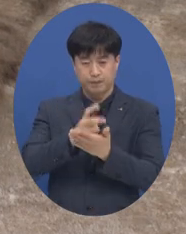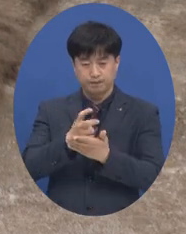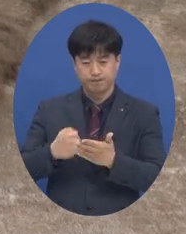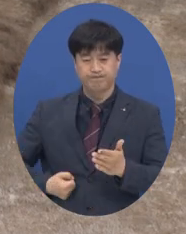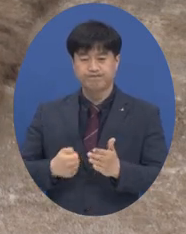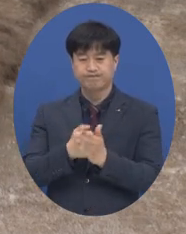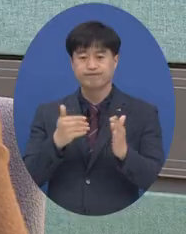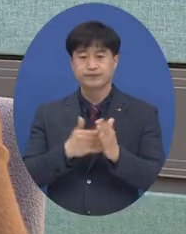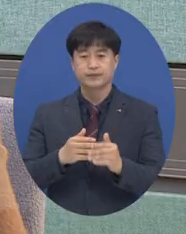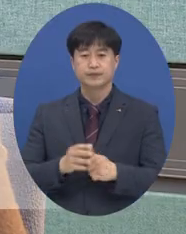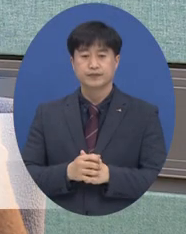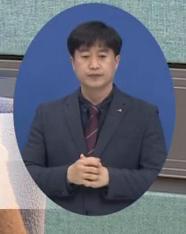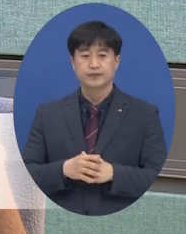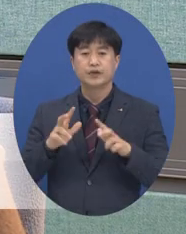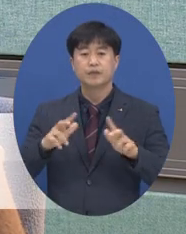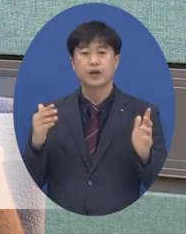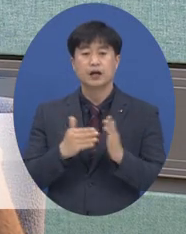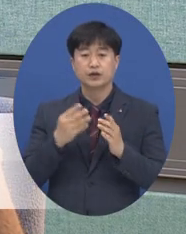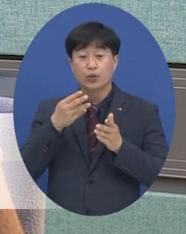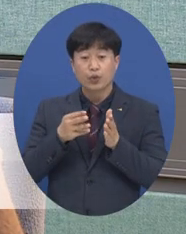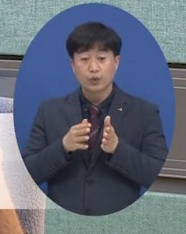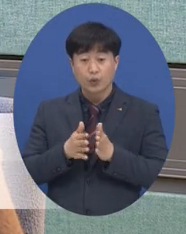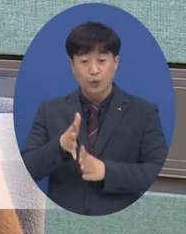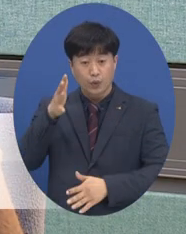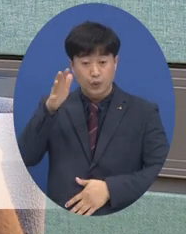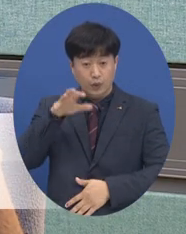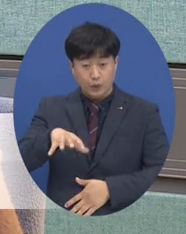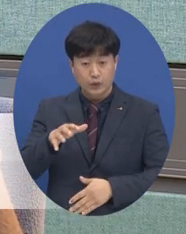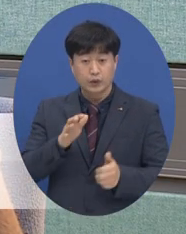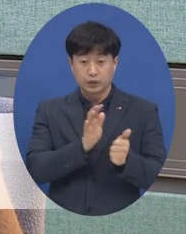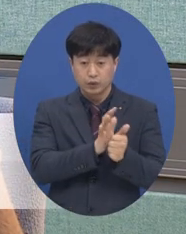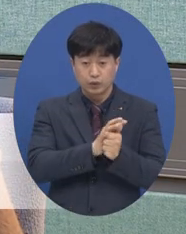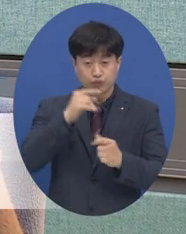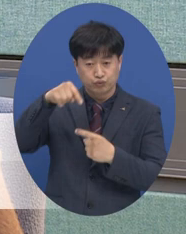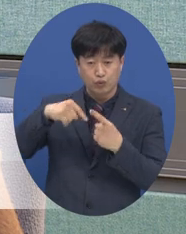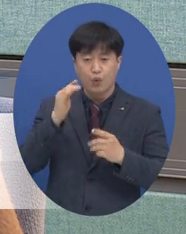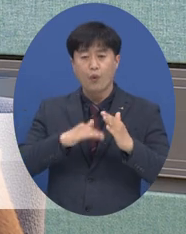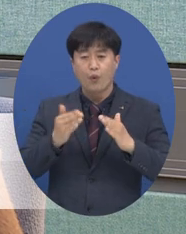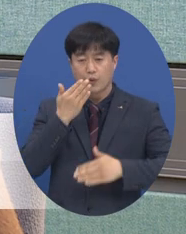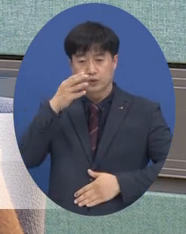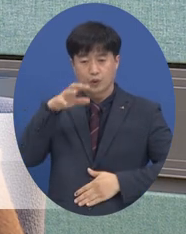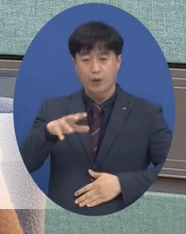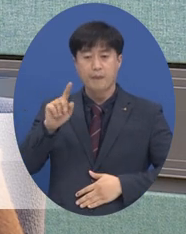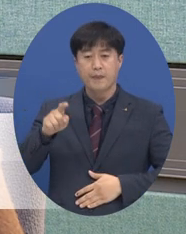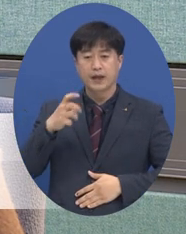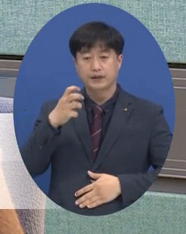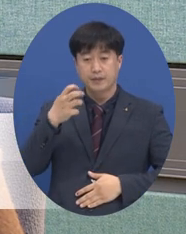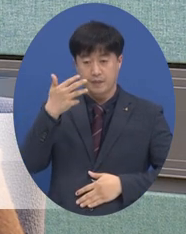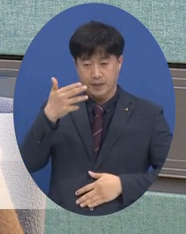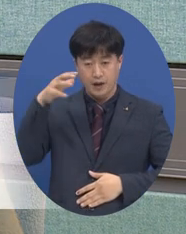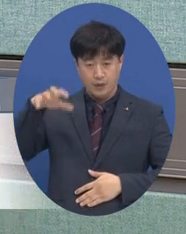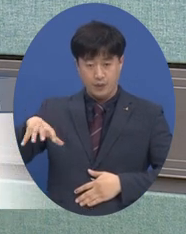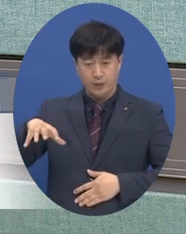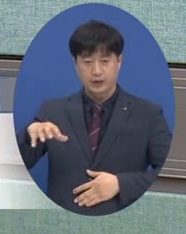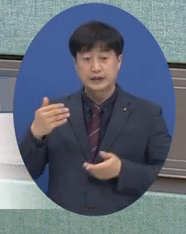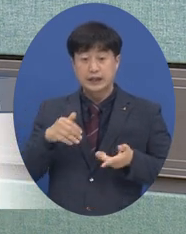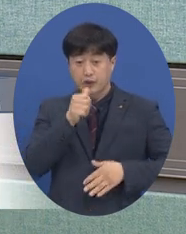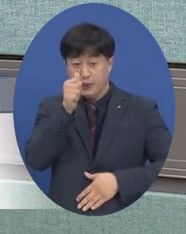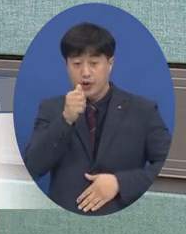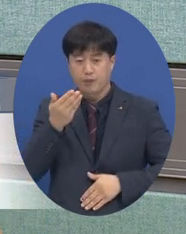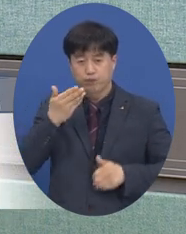있습니다 현재까지도 에서 지원 하에 운영되고 있는 공공 급식소 는 138개 서 이고